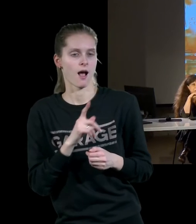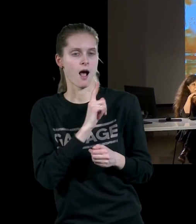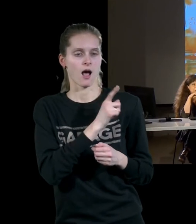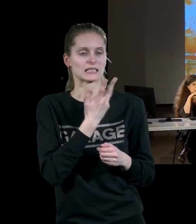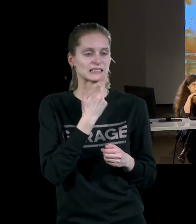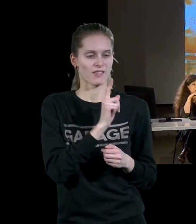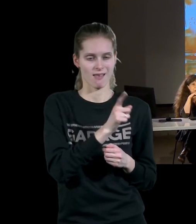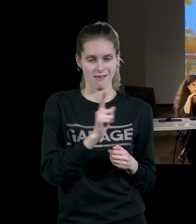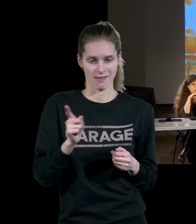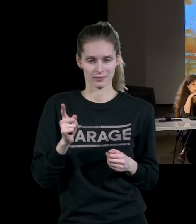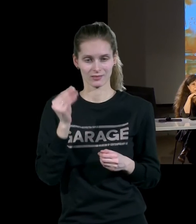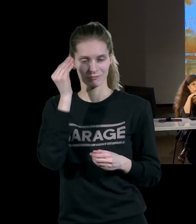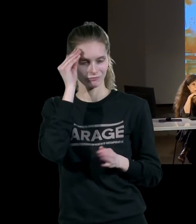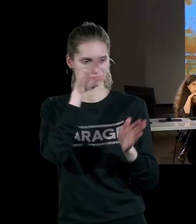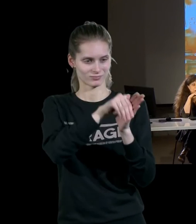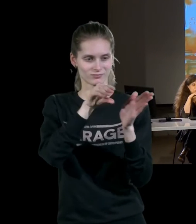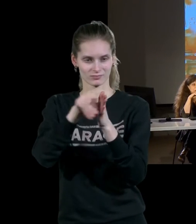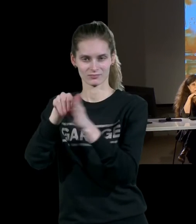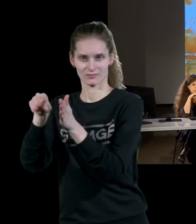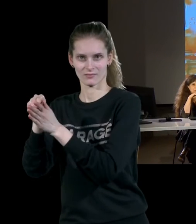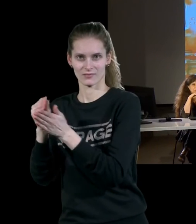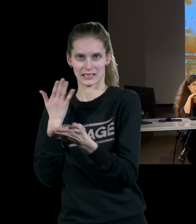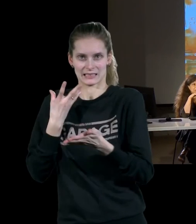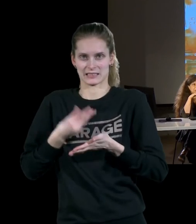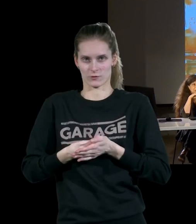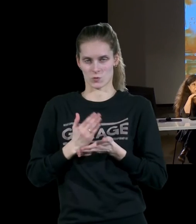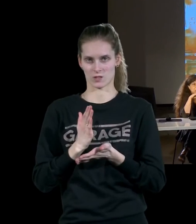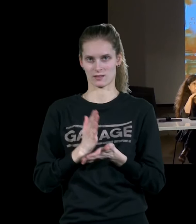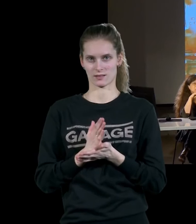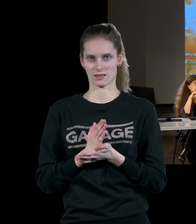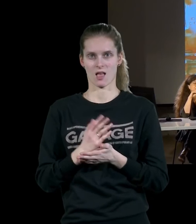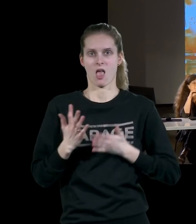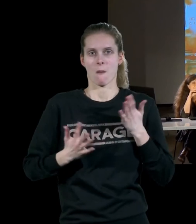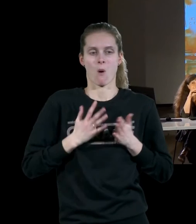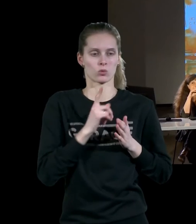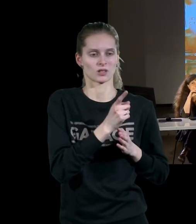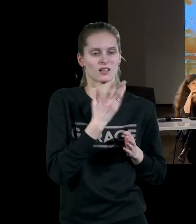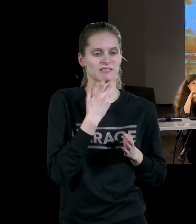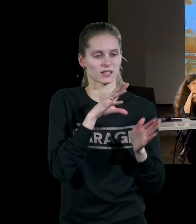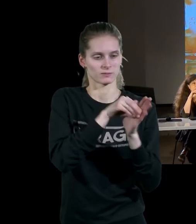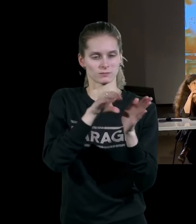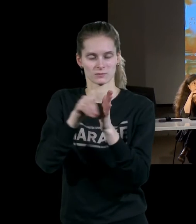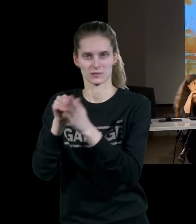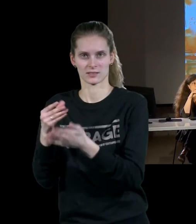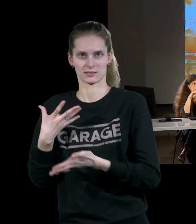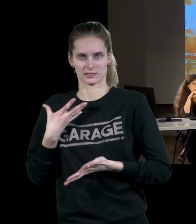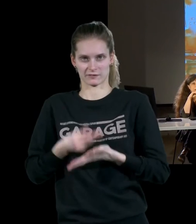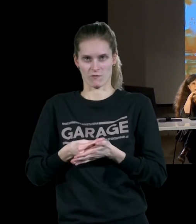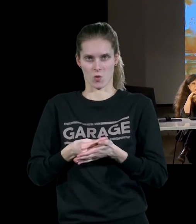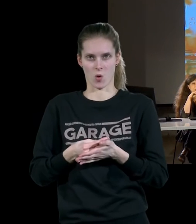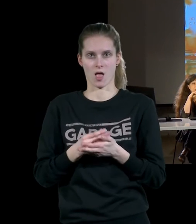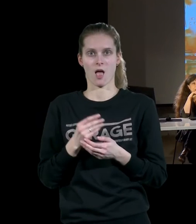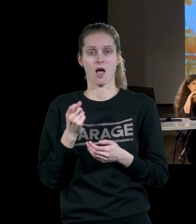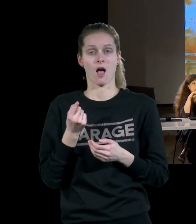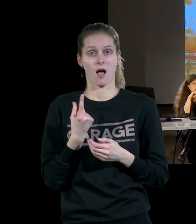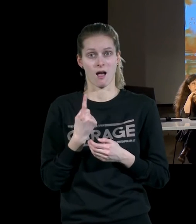закреплялся определенный способ воздействия, определенный круг значений, ассоциаций, эмоций. И таким образом художник, управляя